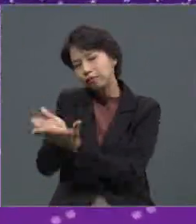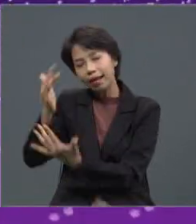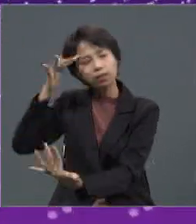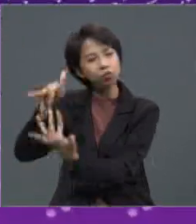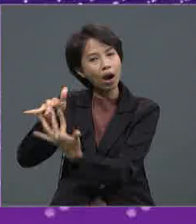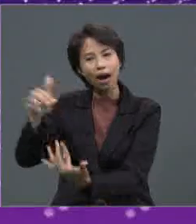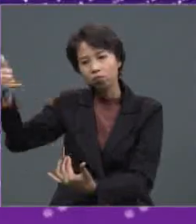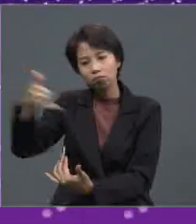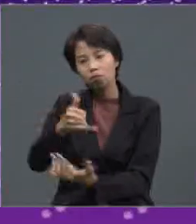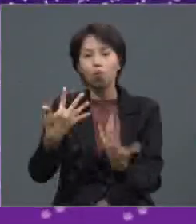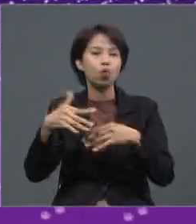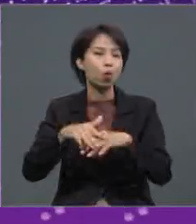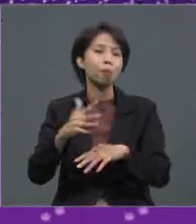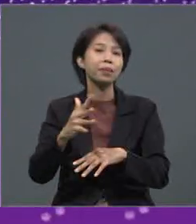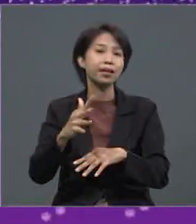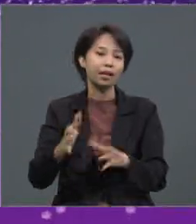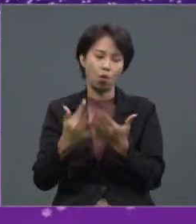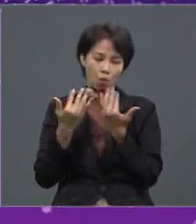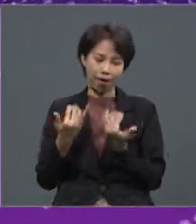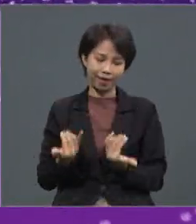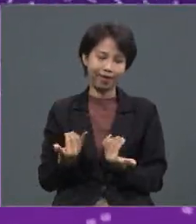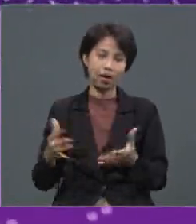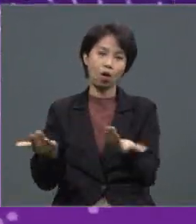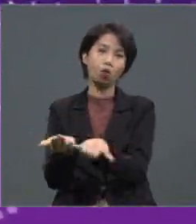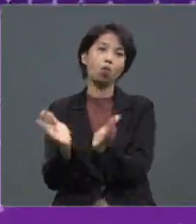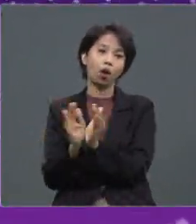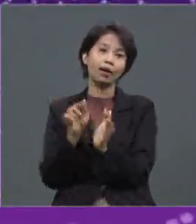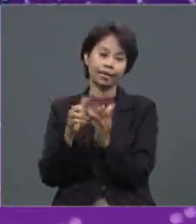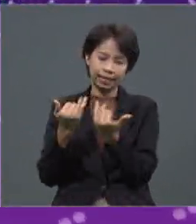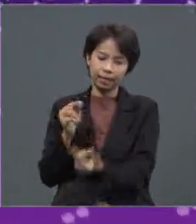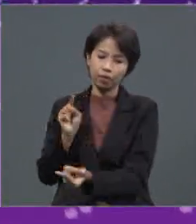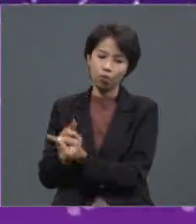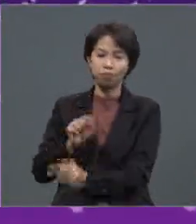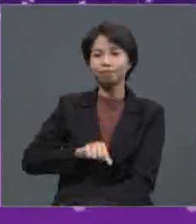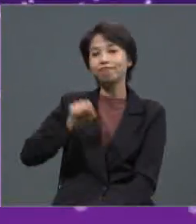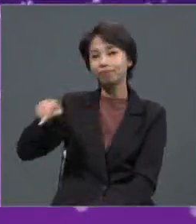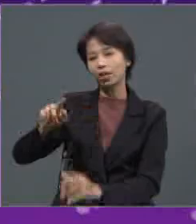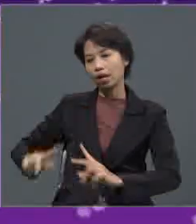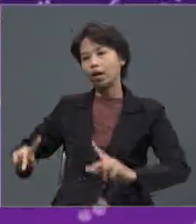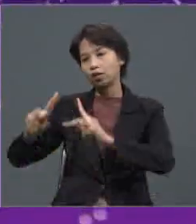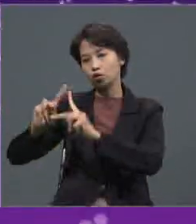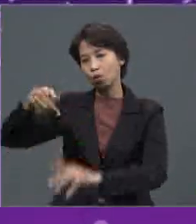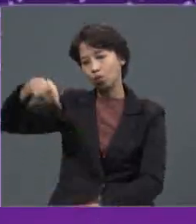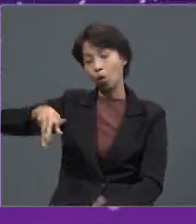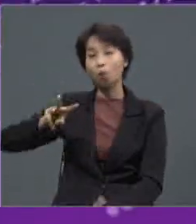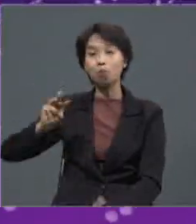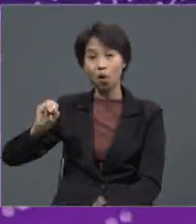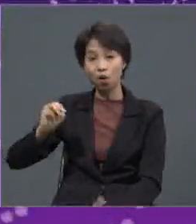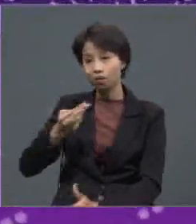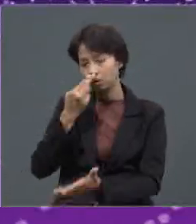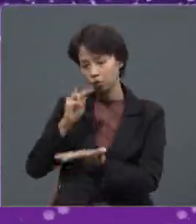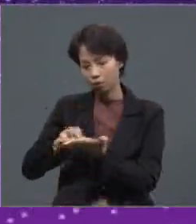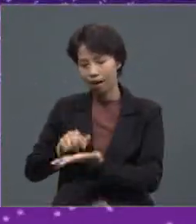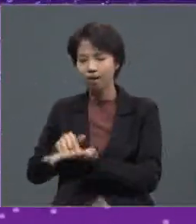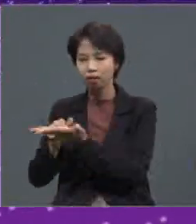นไหววันนี้เนี่ยทางครอบครัวของเด็ก8ขวบนี้ไปที่กระทรวงพม.ไปยื่นหนังสือที่ศูนย์ช่วยเหลือสังคมกระทรวงพม.